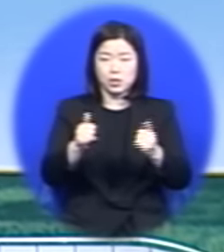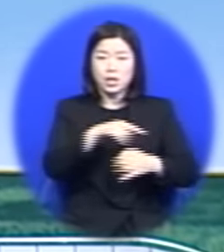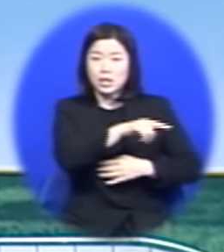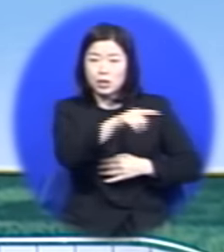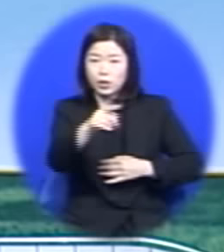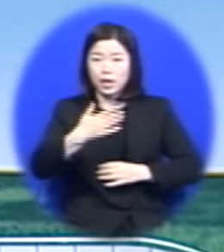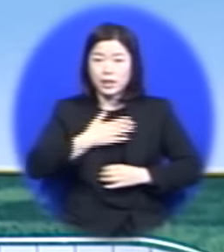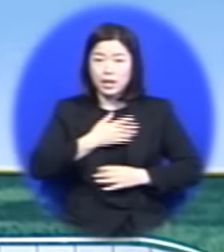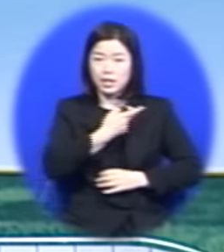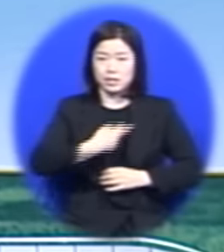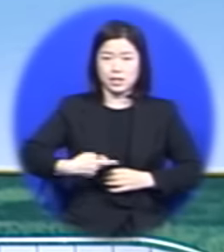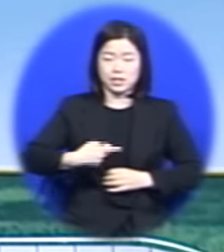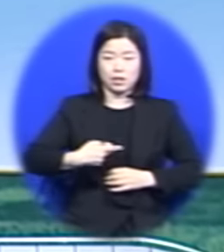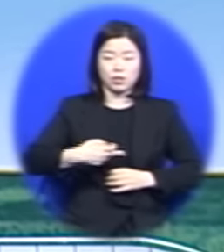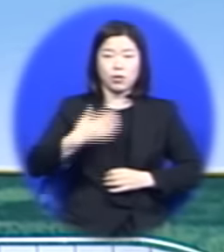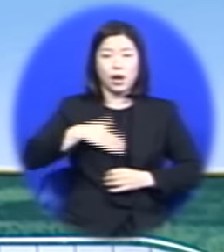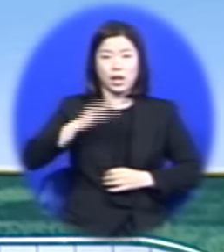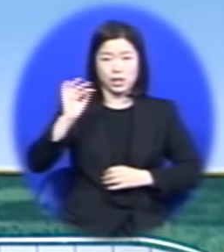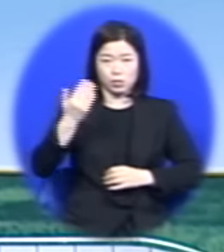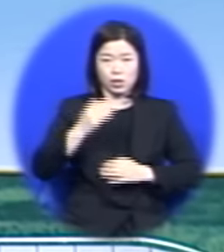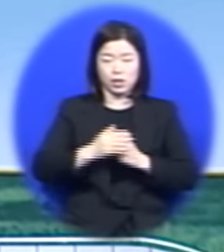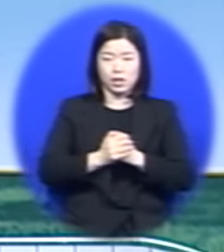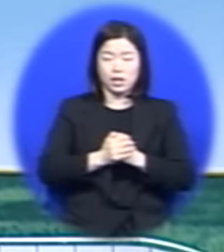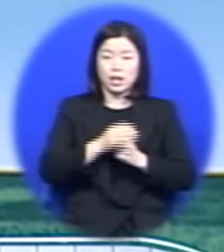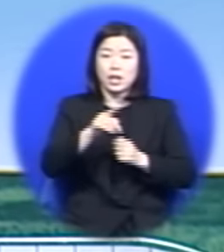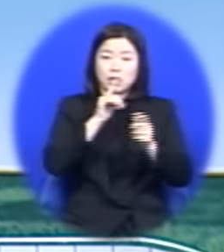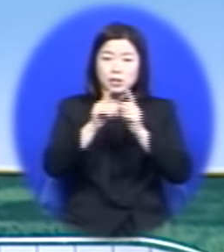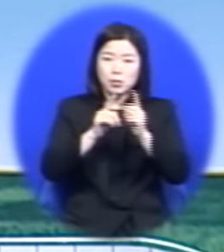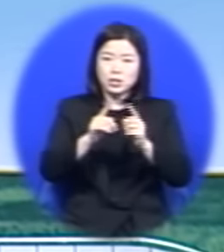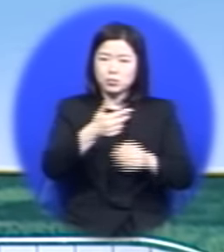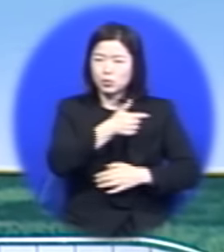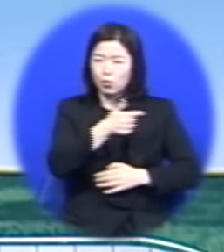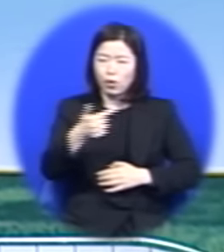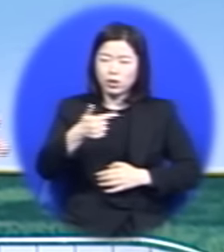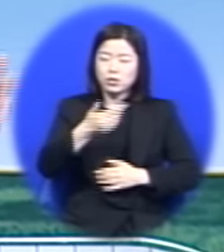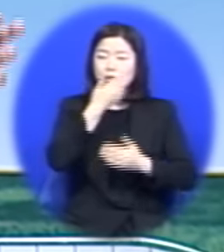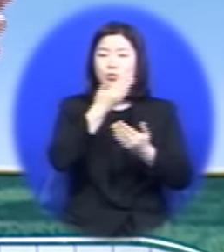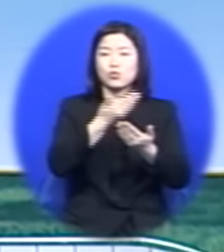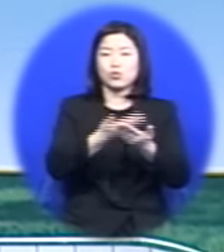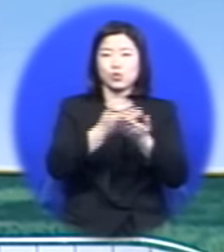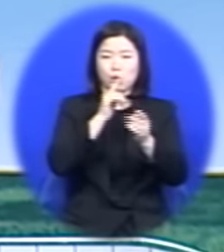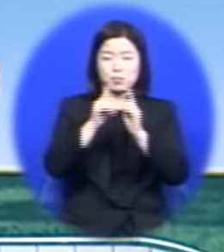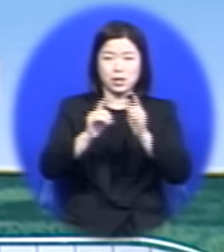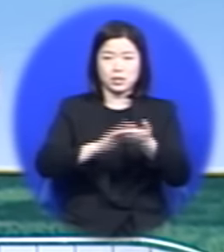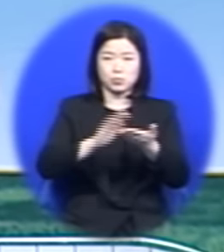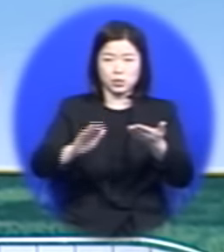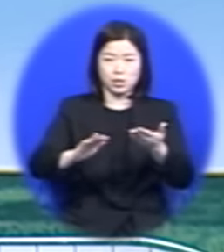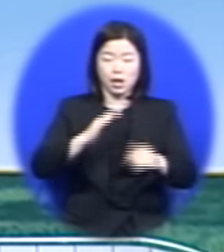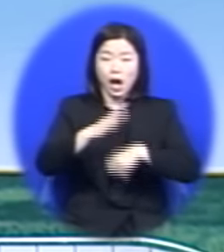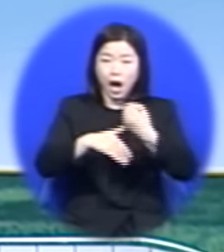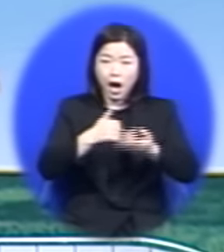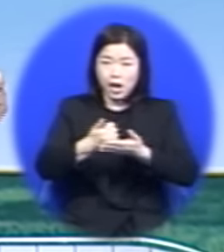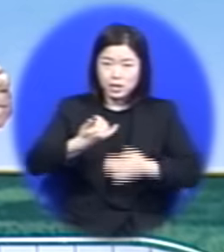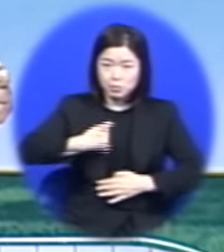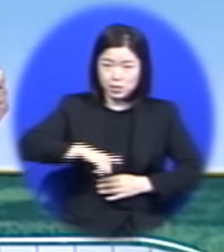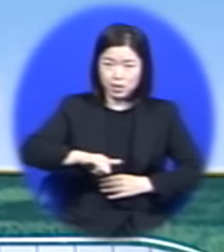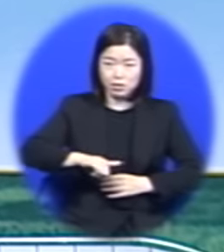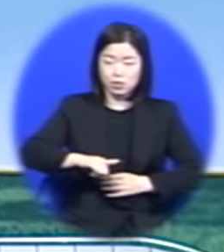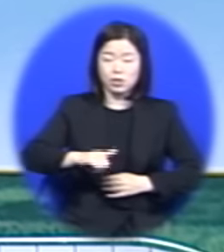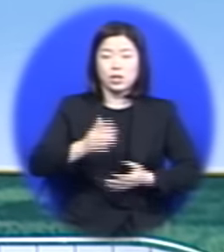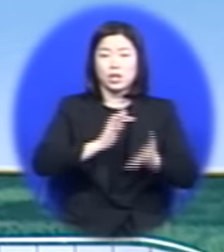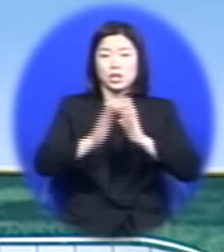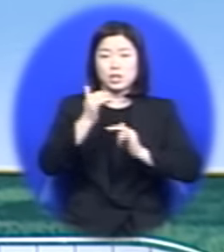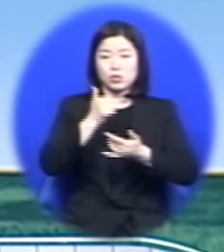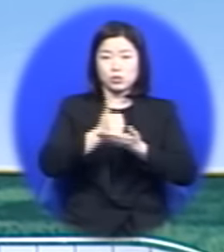알리라. 여러분, 이 말씀은 굉장히 중요한 말씀입니다. 하나님의 자녀들 또 주님의